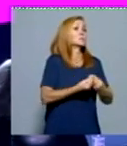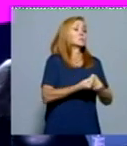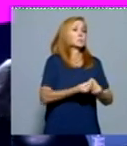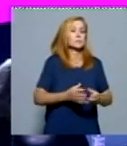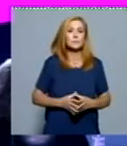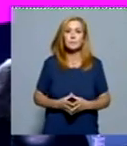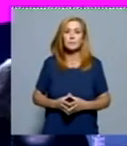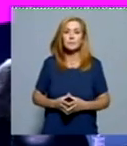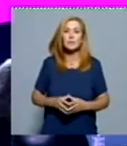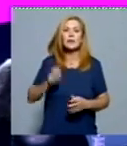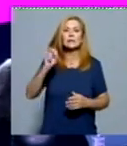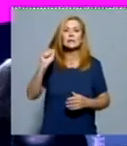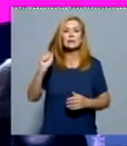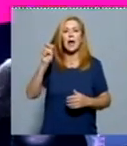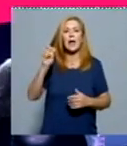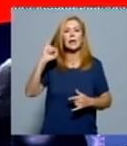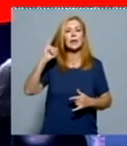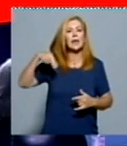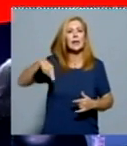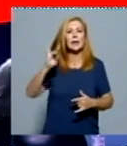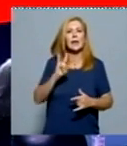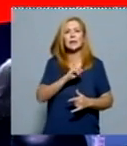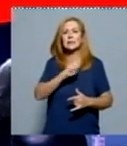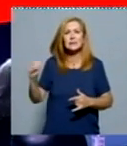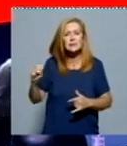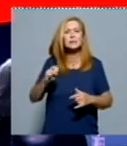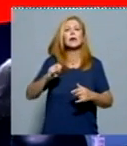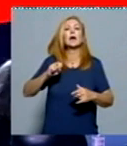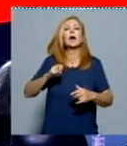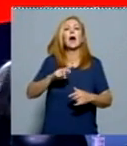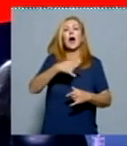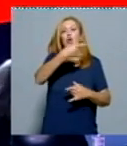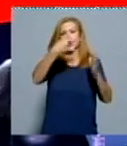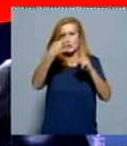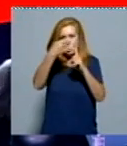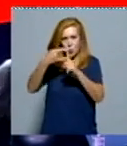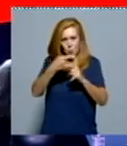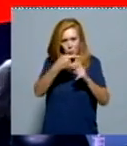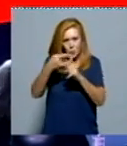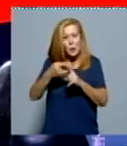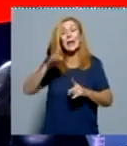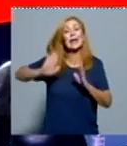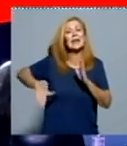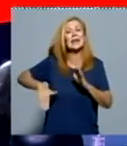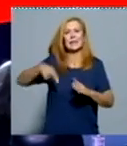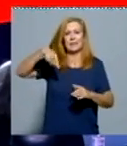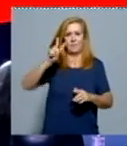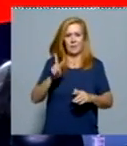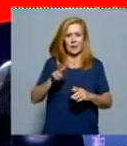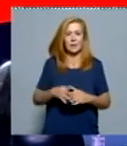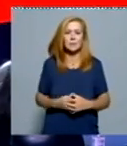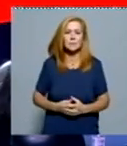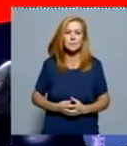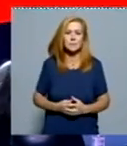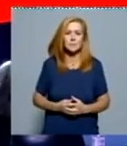Ο κύριος Σαχίνης από το Crete TV θα είναι μαζί μας με Zoom και να ετοιμάζεται για το ντοκουμέντο ο κύριος Χατζηνικόλας.